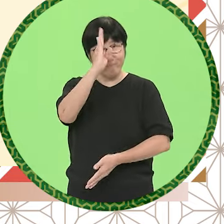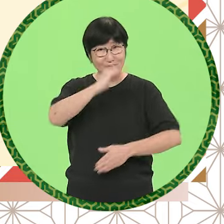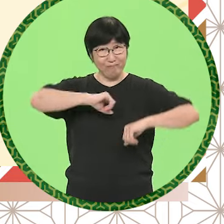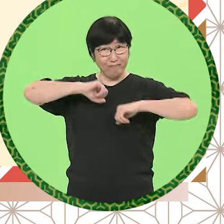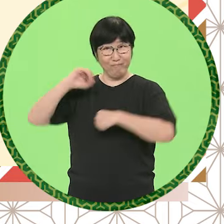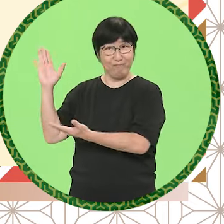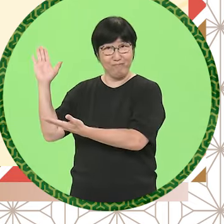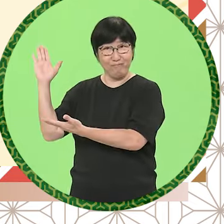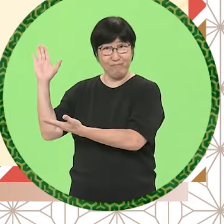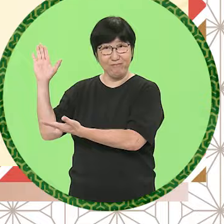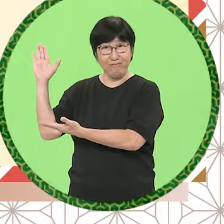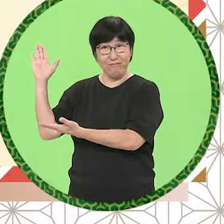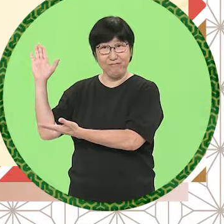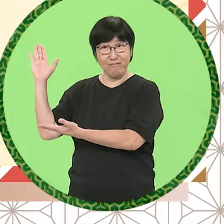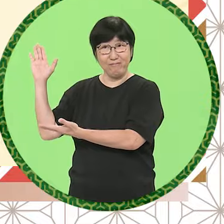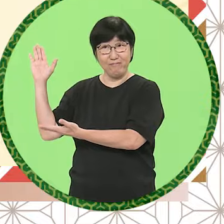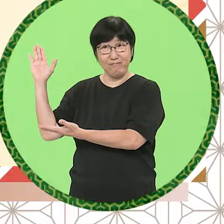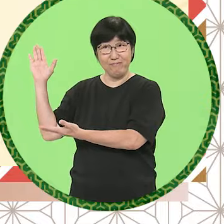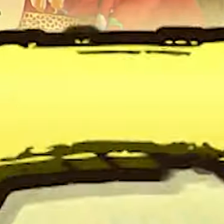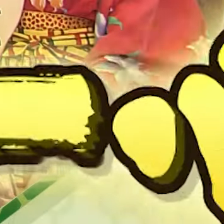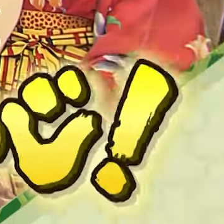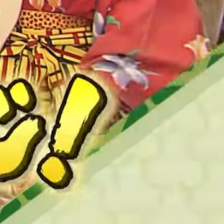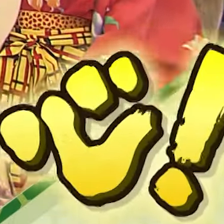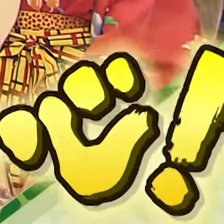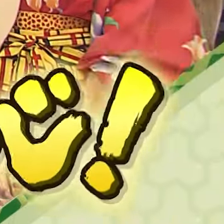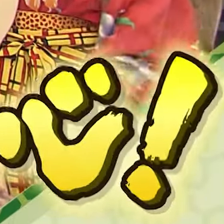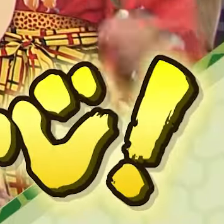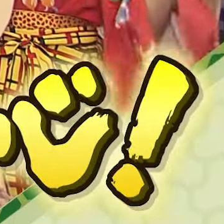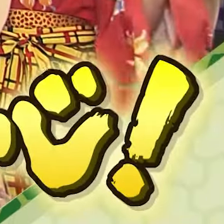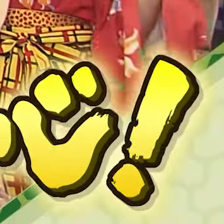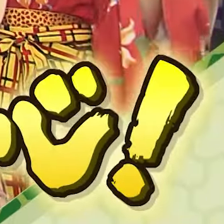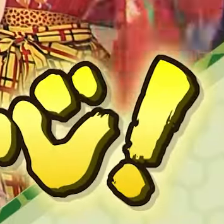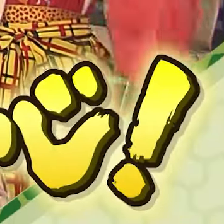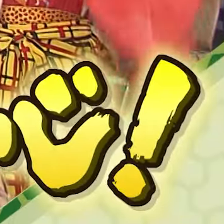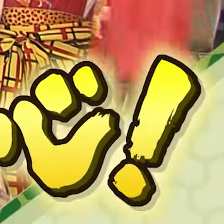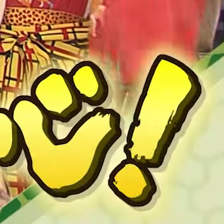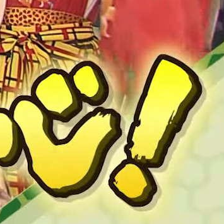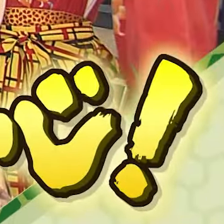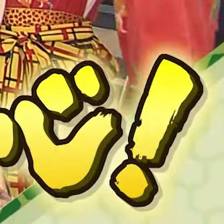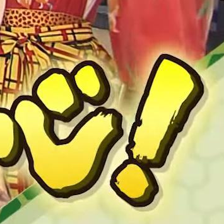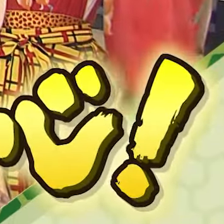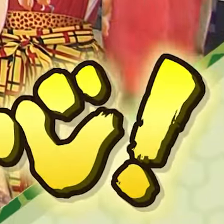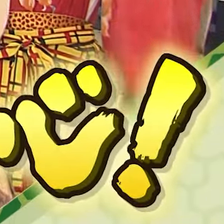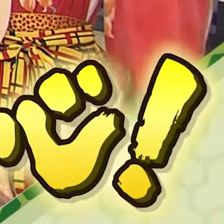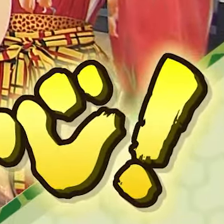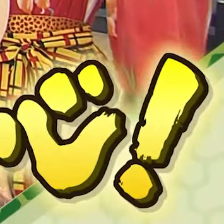組ホームページからご応募されたし。200万一新。 ああ。